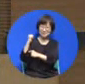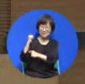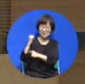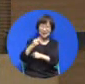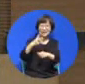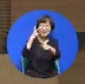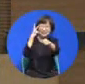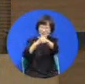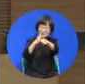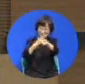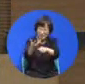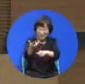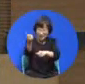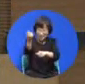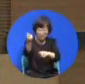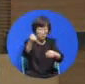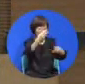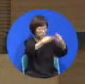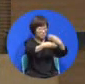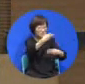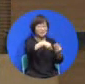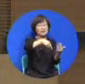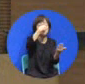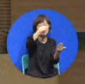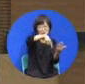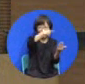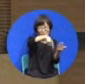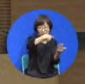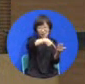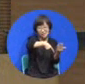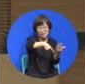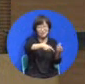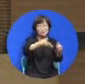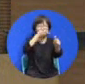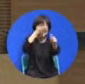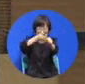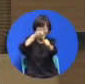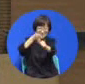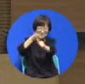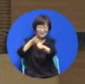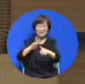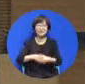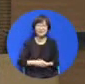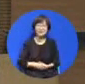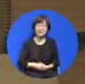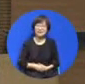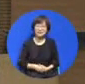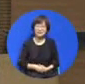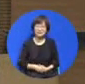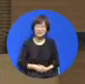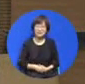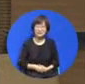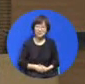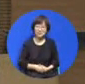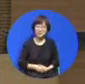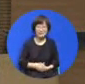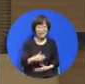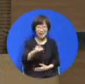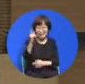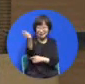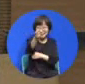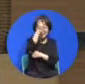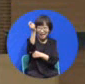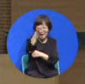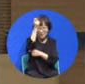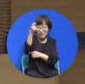바라고 렘넌트에게 전달되길 바랍니다. I pray you teachers can enjoy that strength and then give it to the remnants. 다윗처럼 되면 돼요.